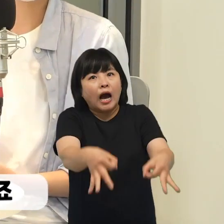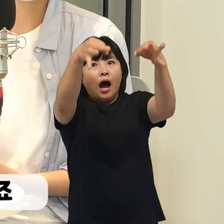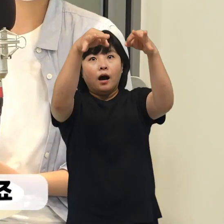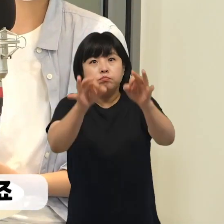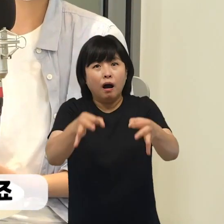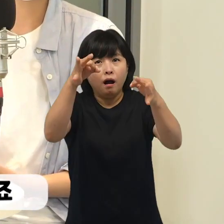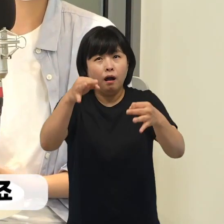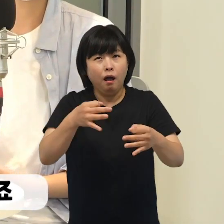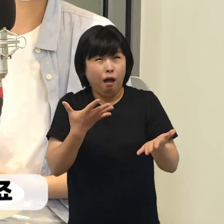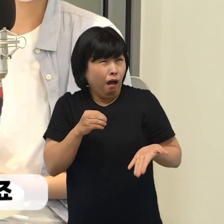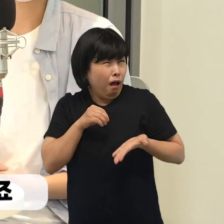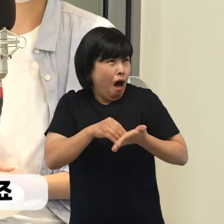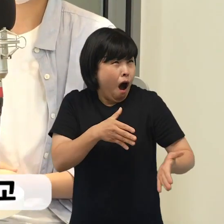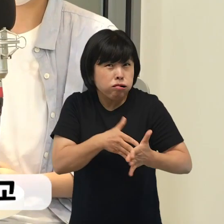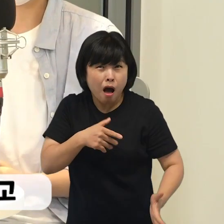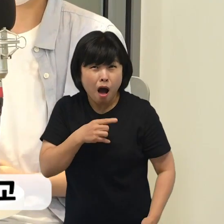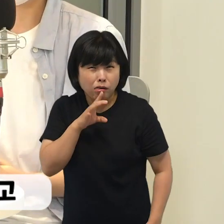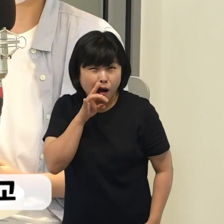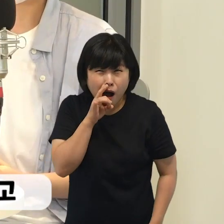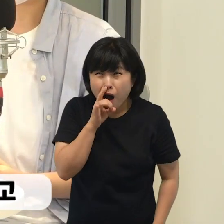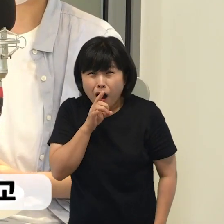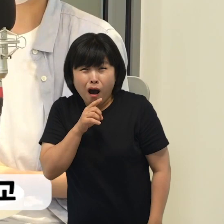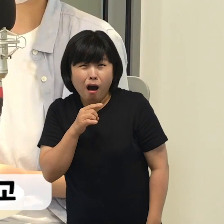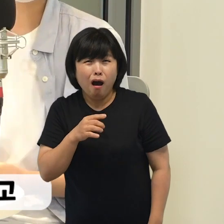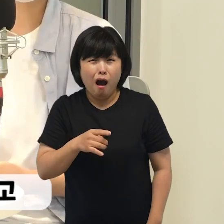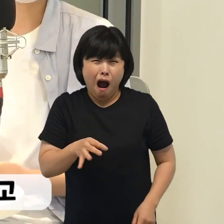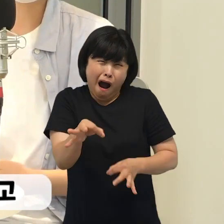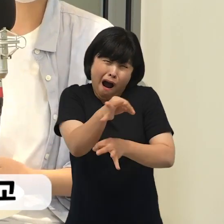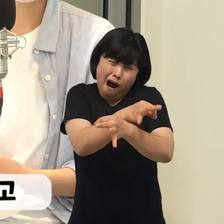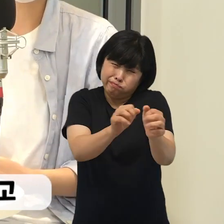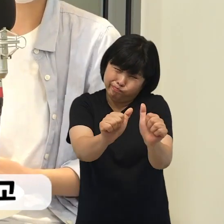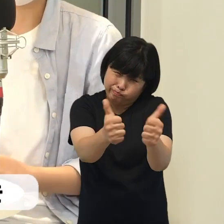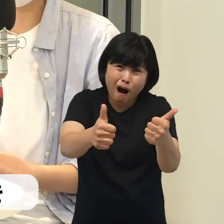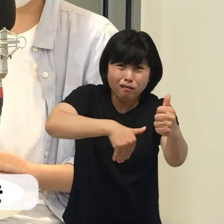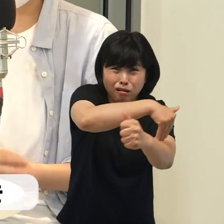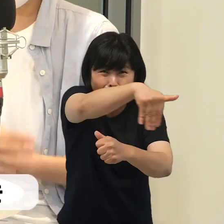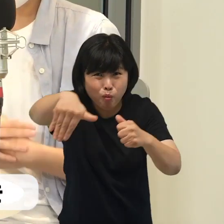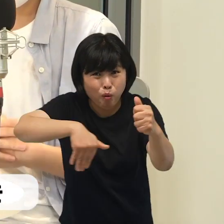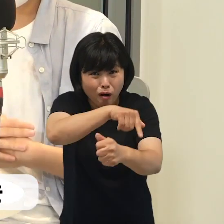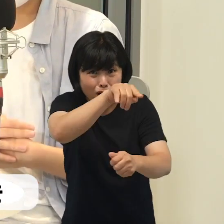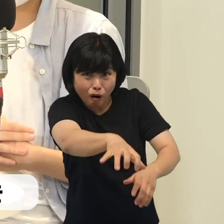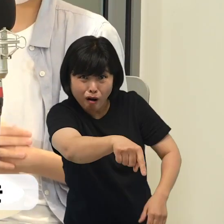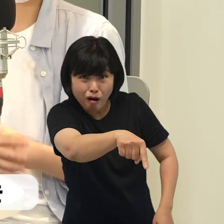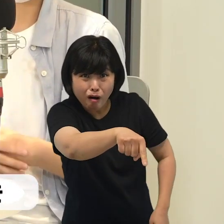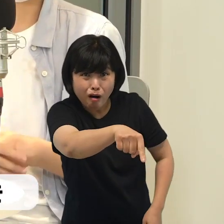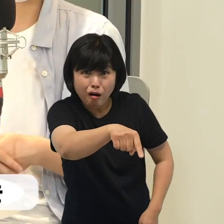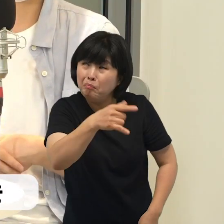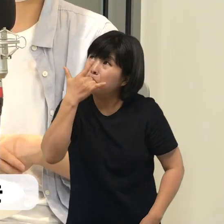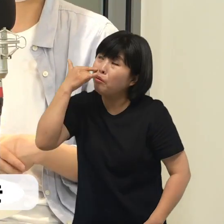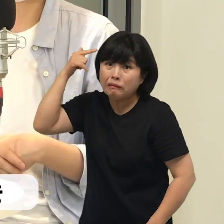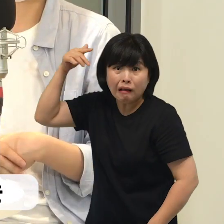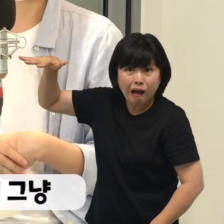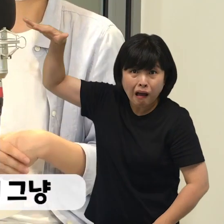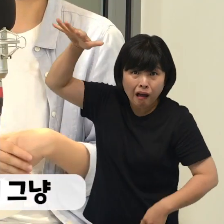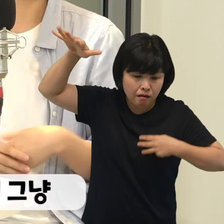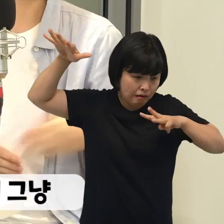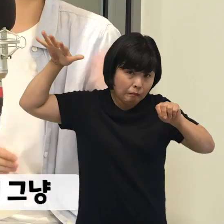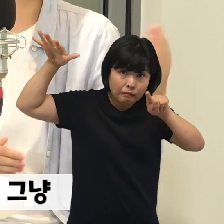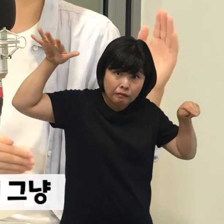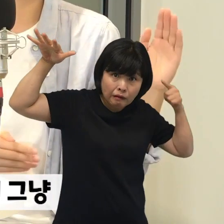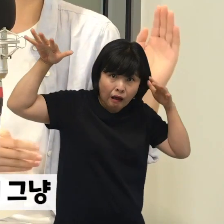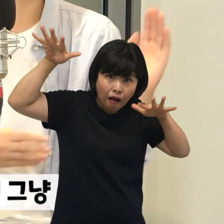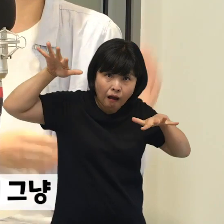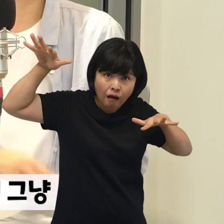또 물가가 무섭게 오르고 있죠. 이런 것도 그렇고 뭐 취직도 잘 안 되고 이렇게 어려운 경기 상황에서는 저희